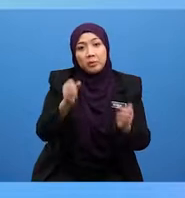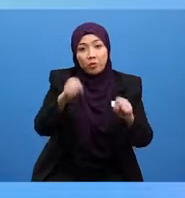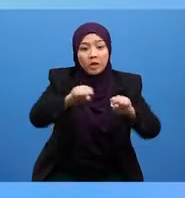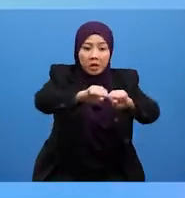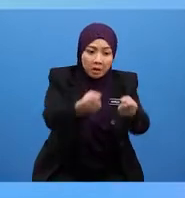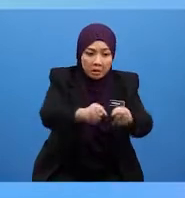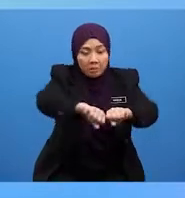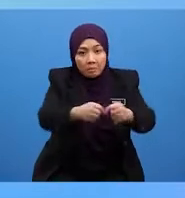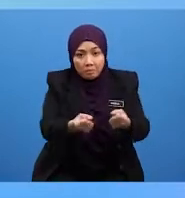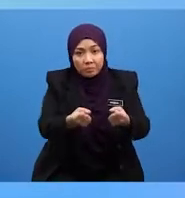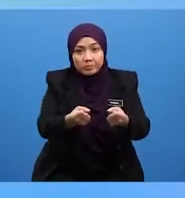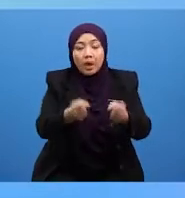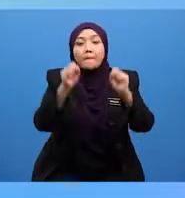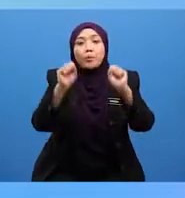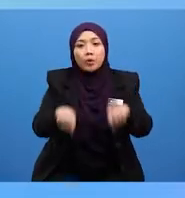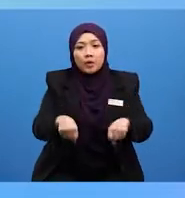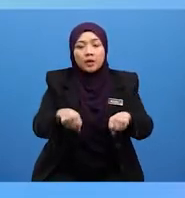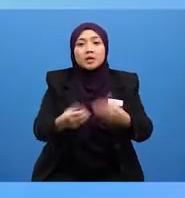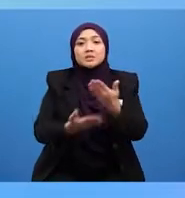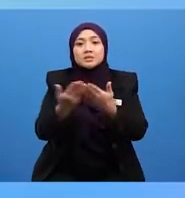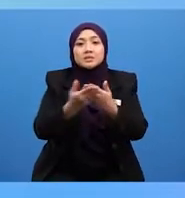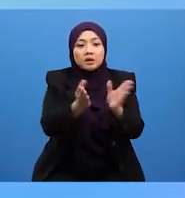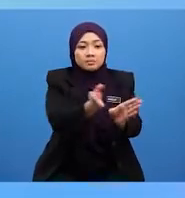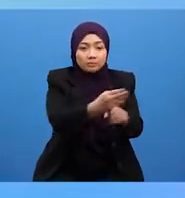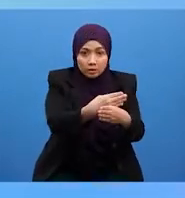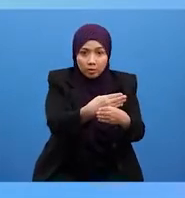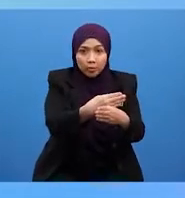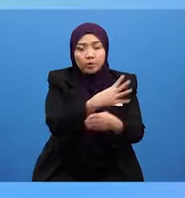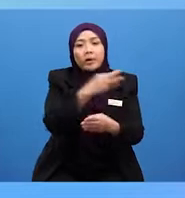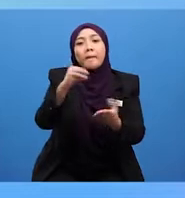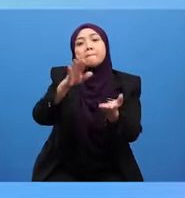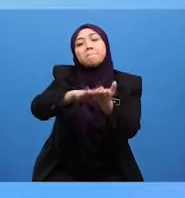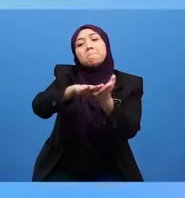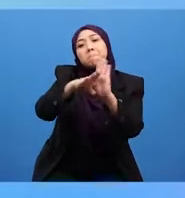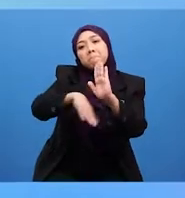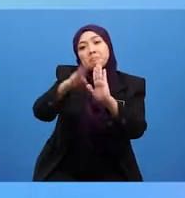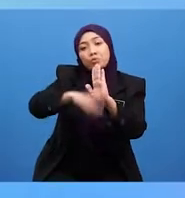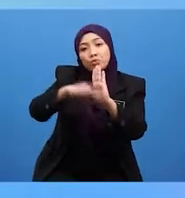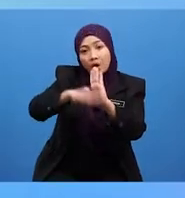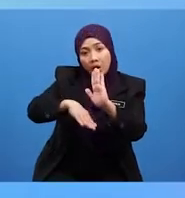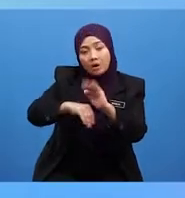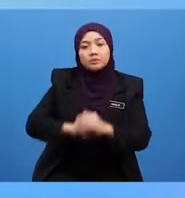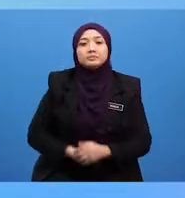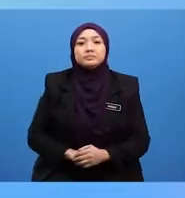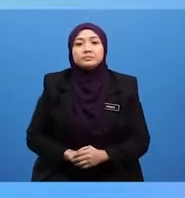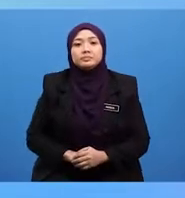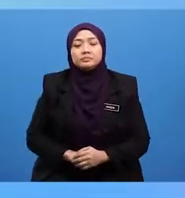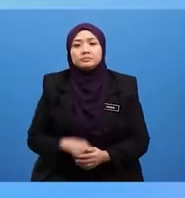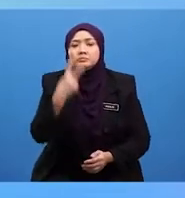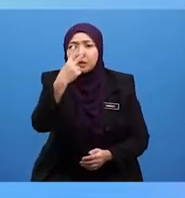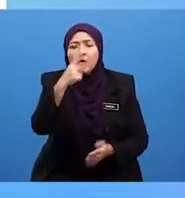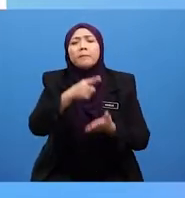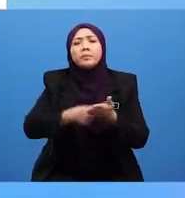fleksibel, mudah diacu dan murah. Gambar apa yang ditunjukkan